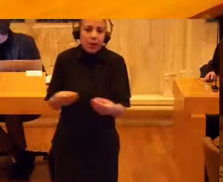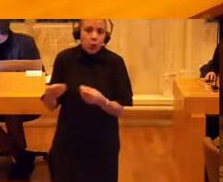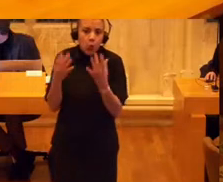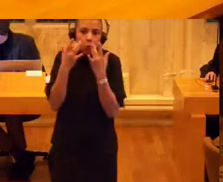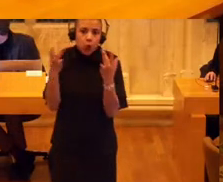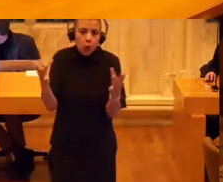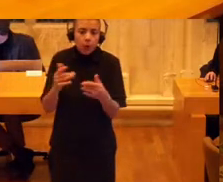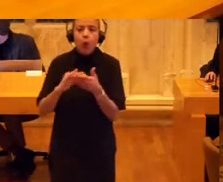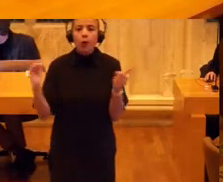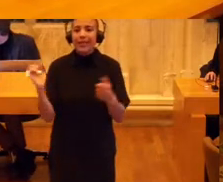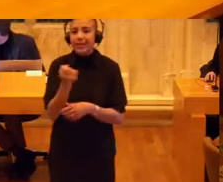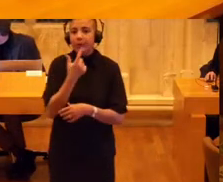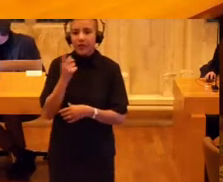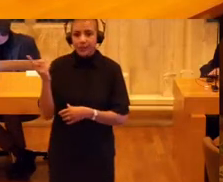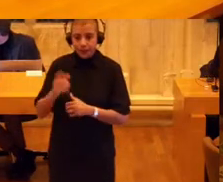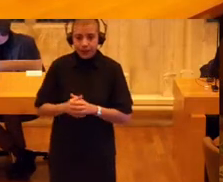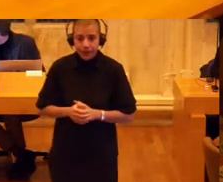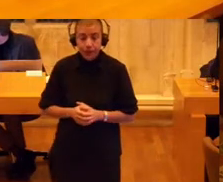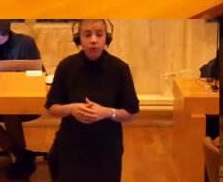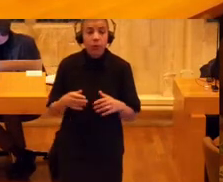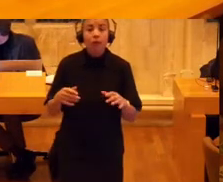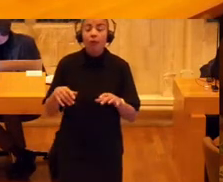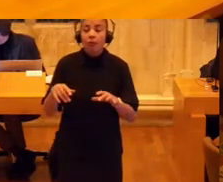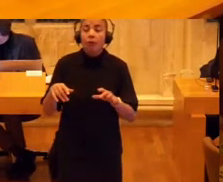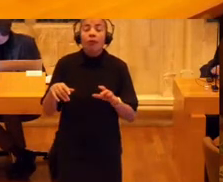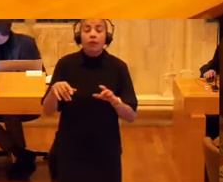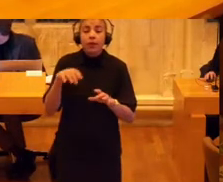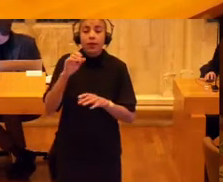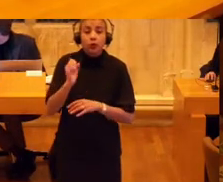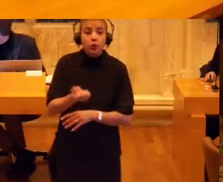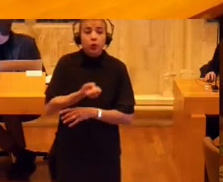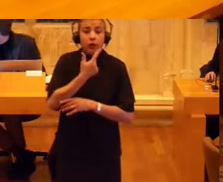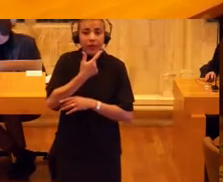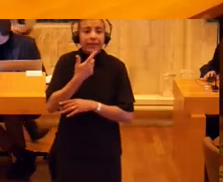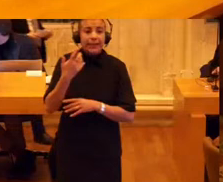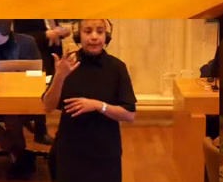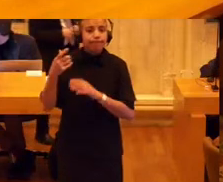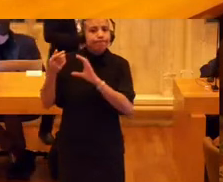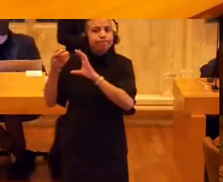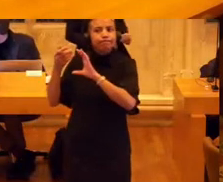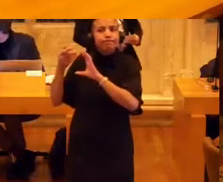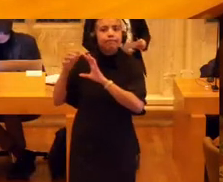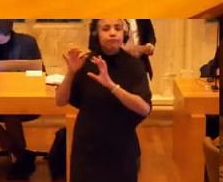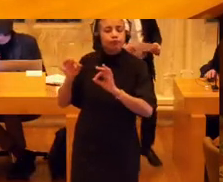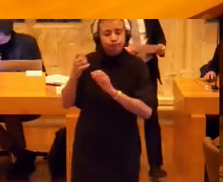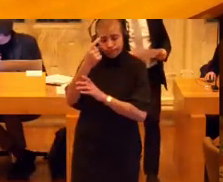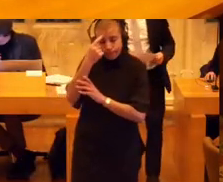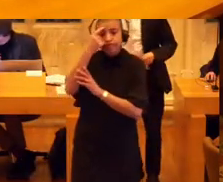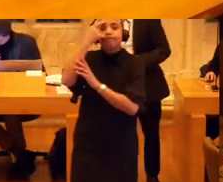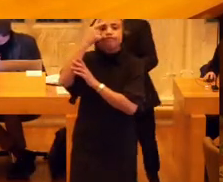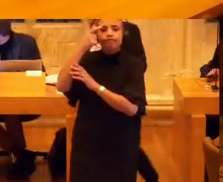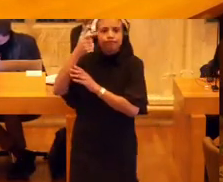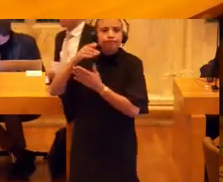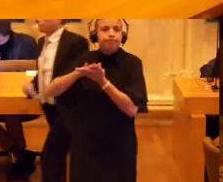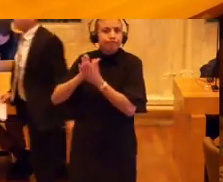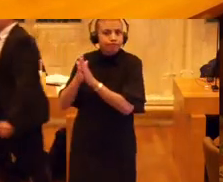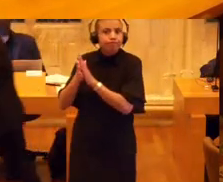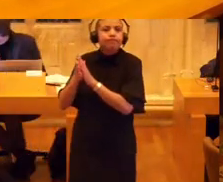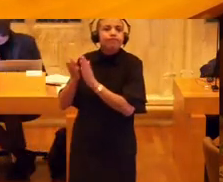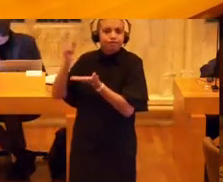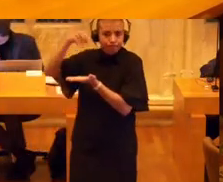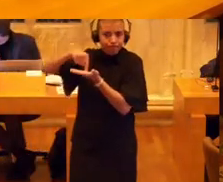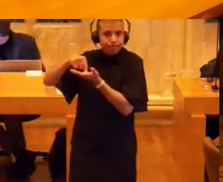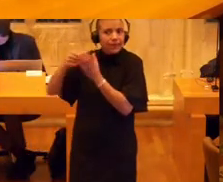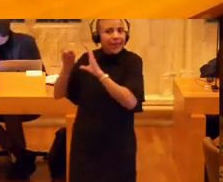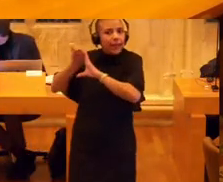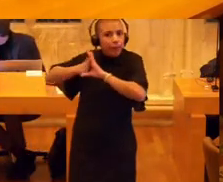Je voulais revenir sur le tympan. Donc effectivement, il y a eu toute cette problématique avec certains riverains et de